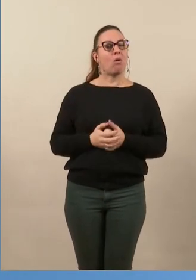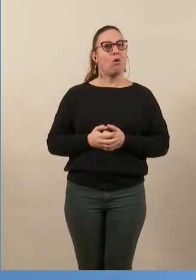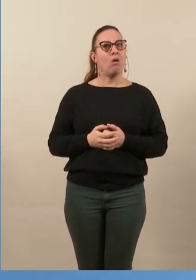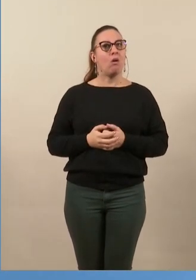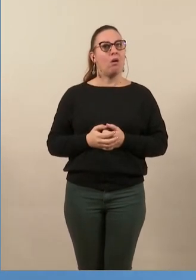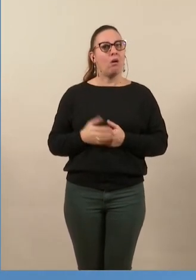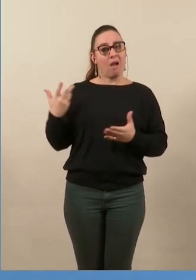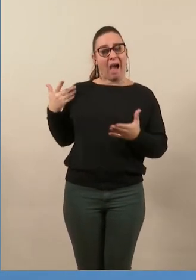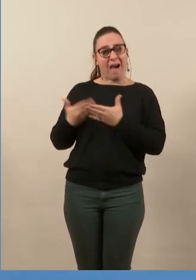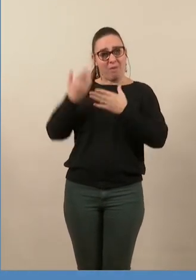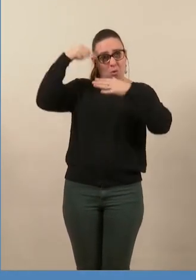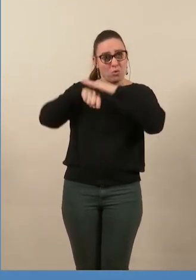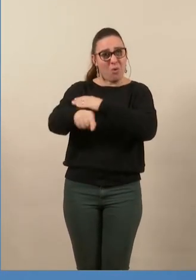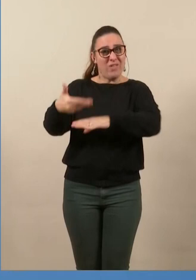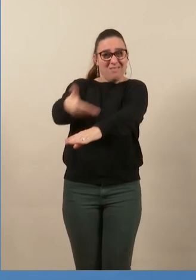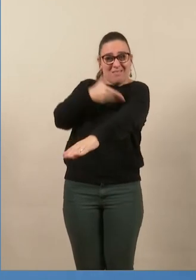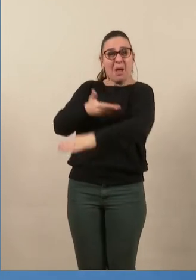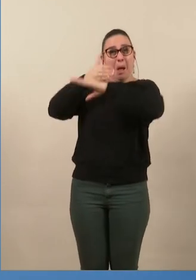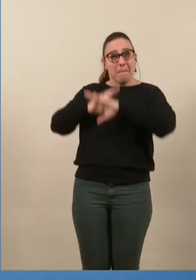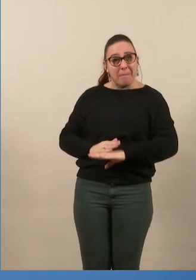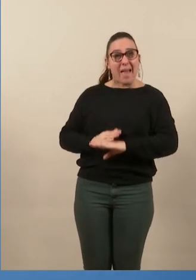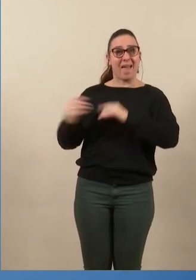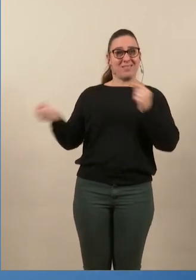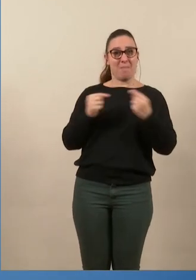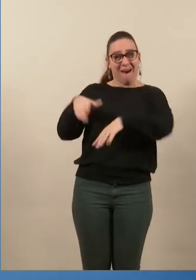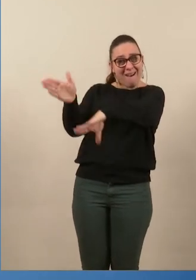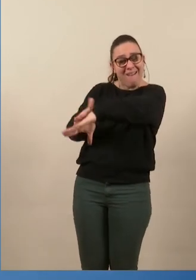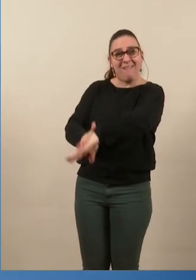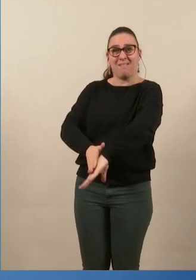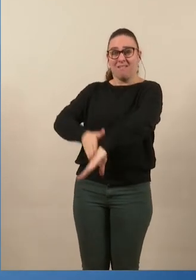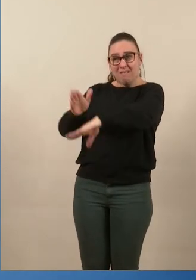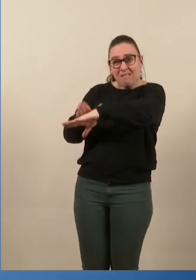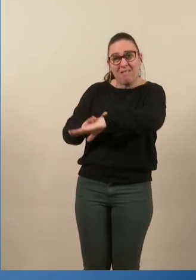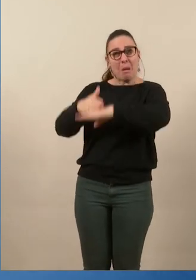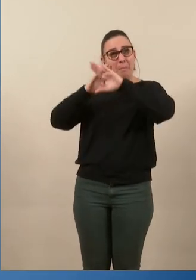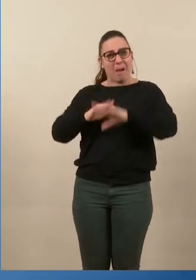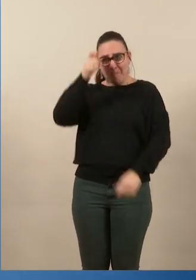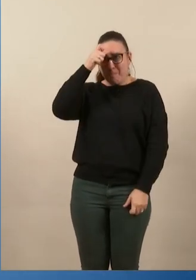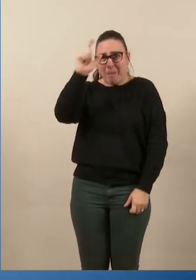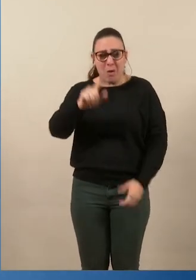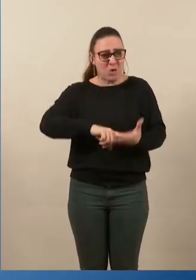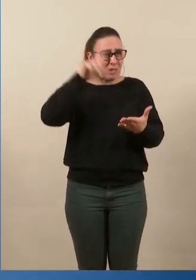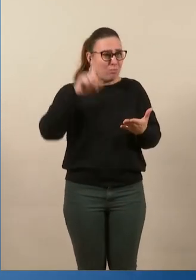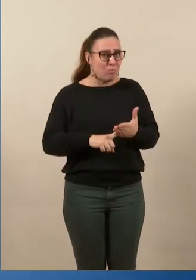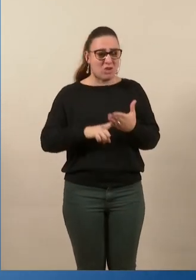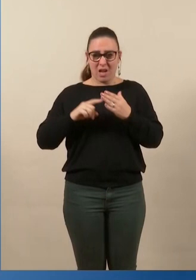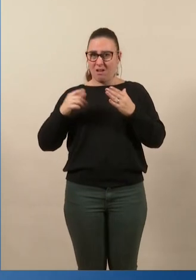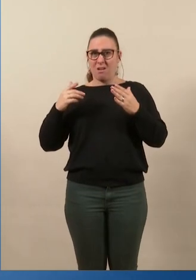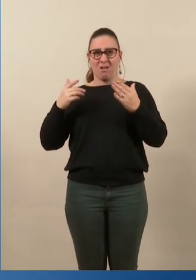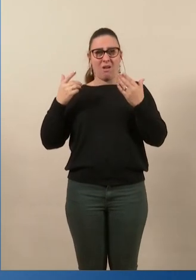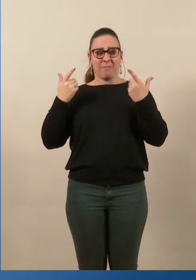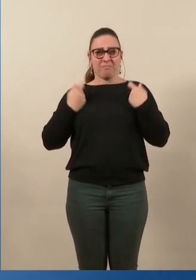nous l'avions prévu nous l'avions anticipé lors du débat budgétaire nous avions prévenu de l'incohérence de votre budget et de